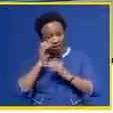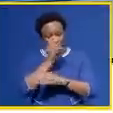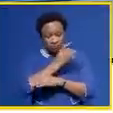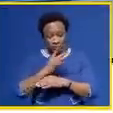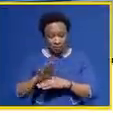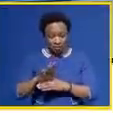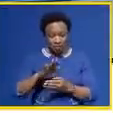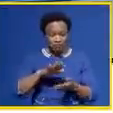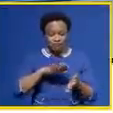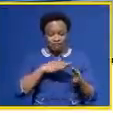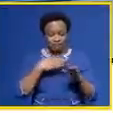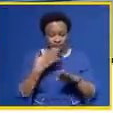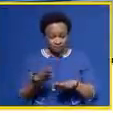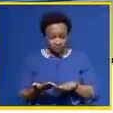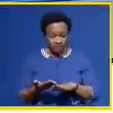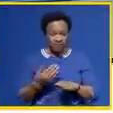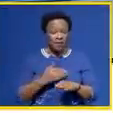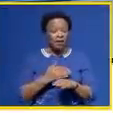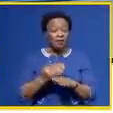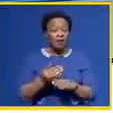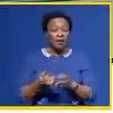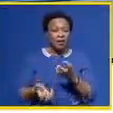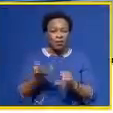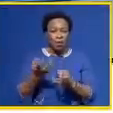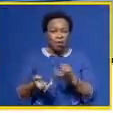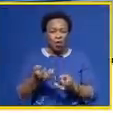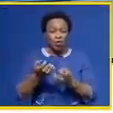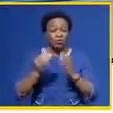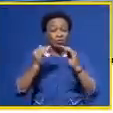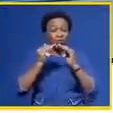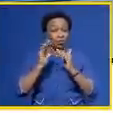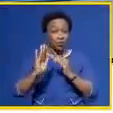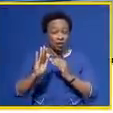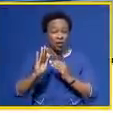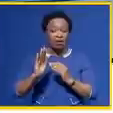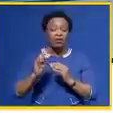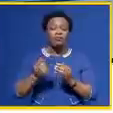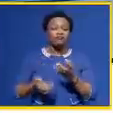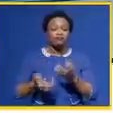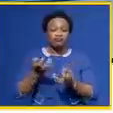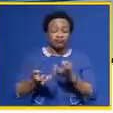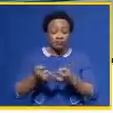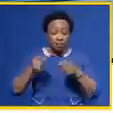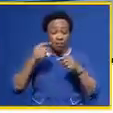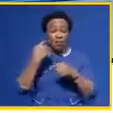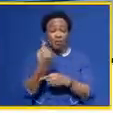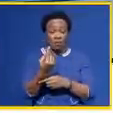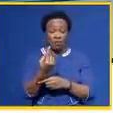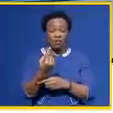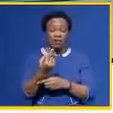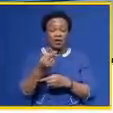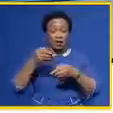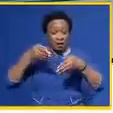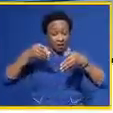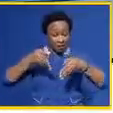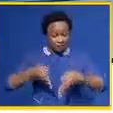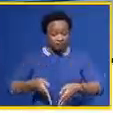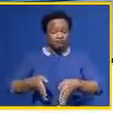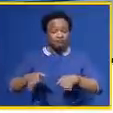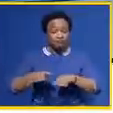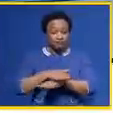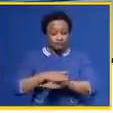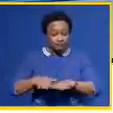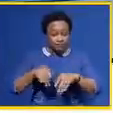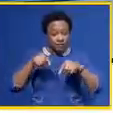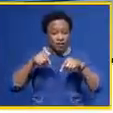wamefariki dunia baada ya moto kuteketeza bweni walokuwemo, ambapo mmoja wao amezikwa hii leo. Kama ambavyo tunaelezwa kwenye